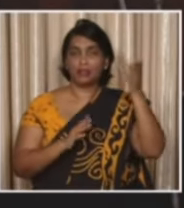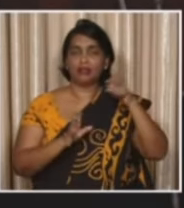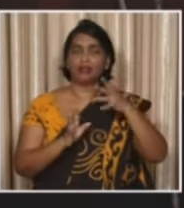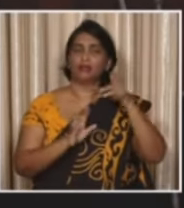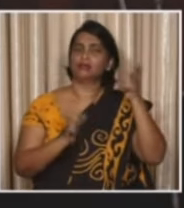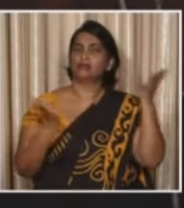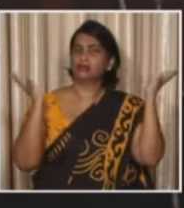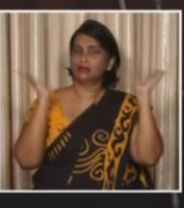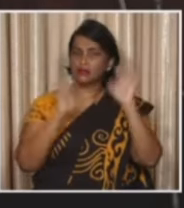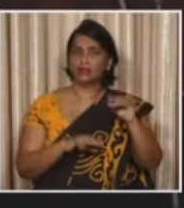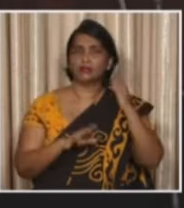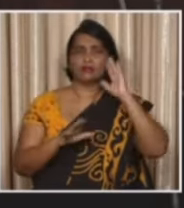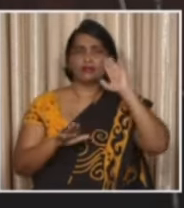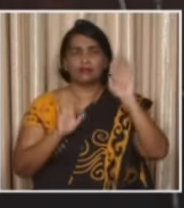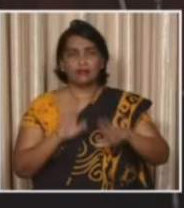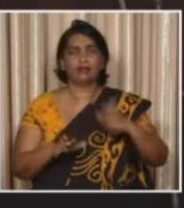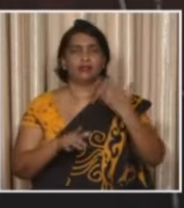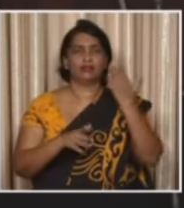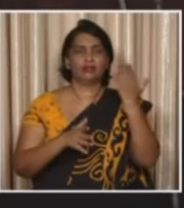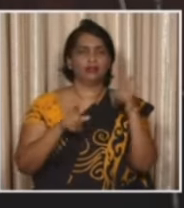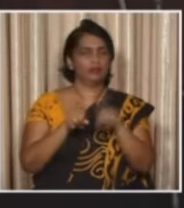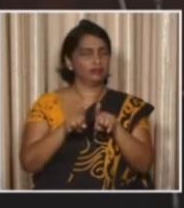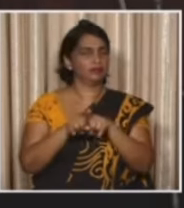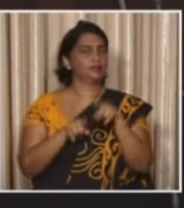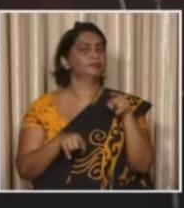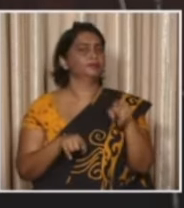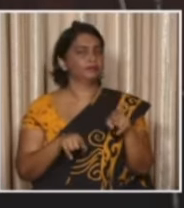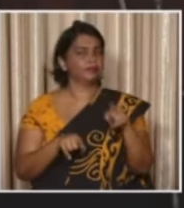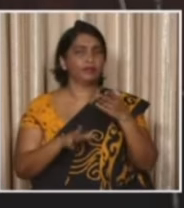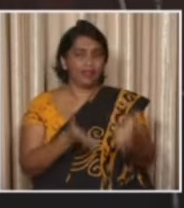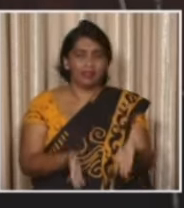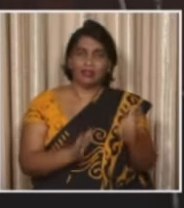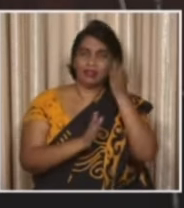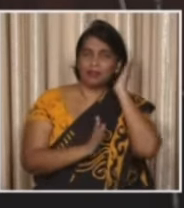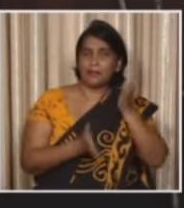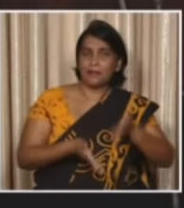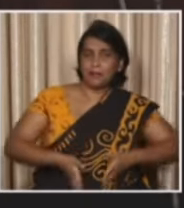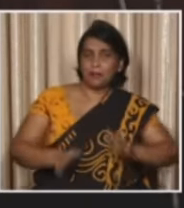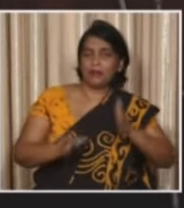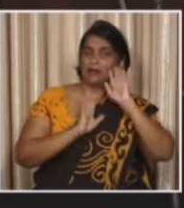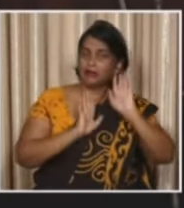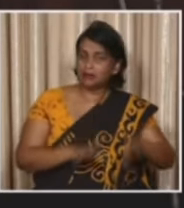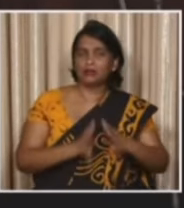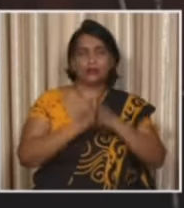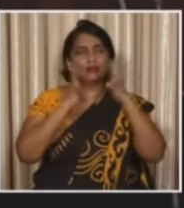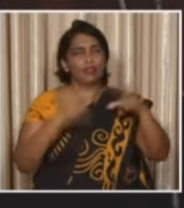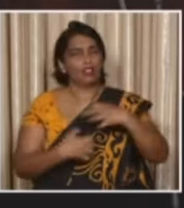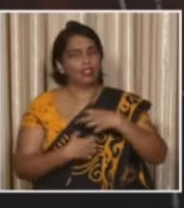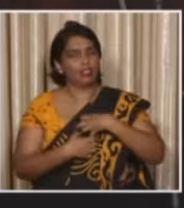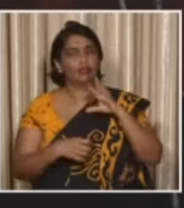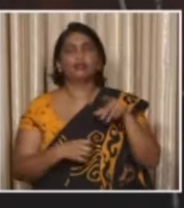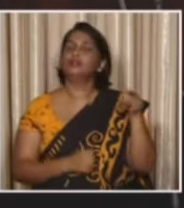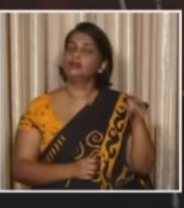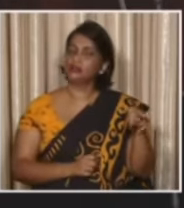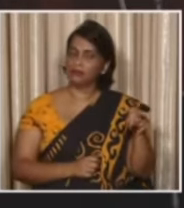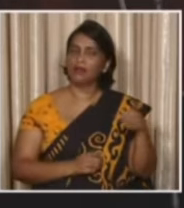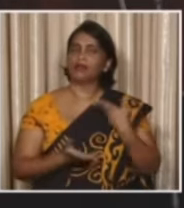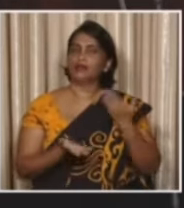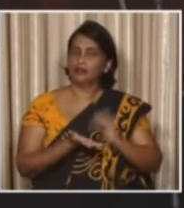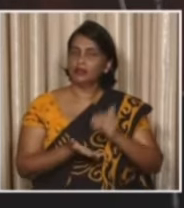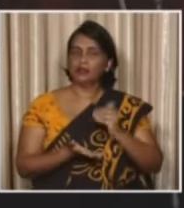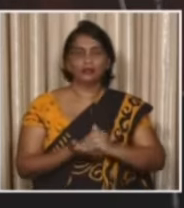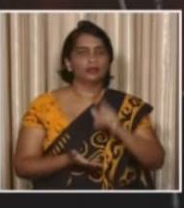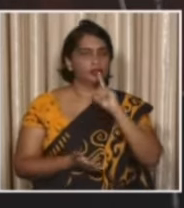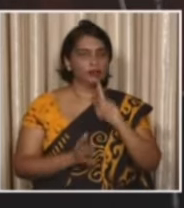దిగట సమహార నవా టెంపుల్ వల్లరం సమహారో ఇతర బుద్ధియగిన పారమ అయిని విశాల దుఃఖాక్ కిందినో ఐ థింక్ అపి దిగిన దిగటమ